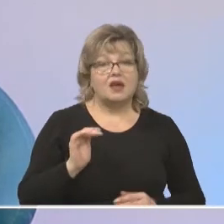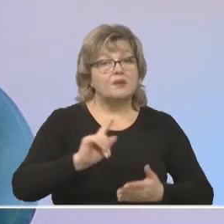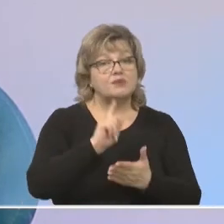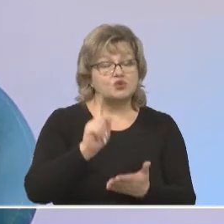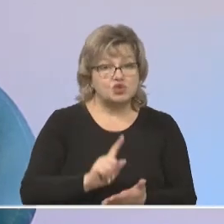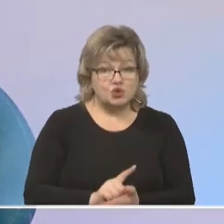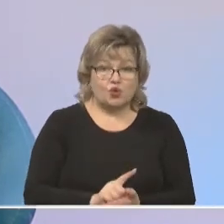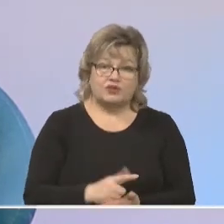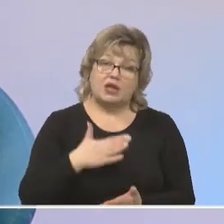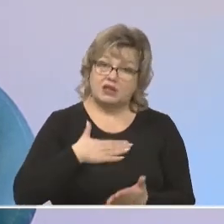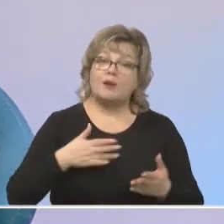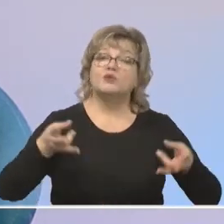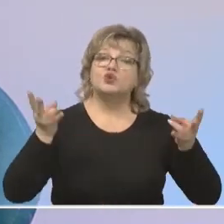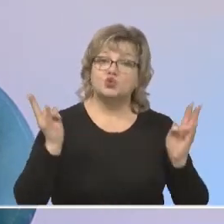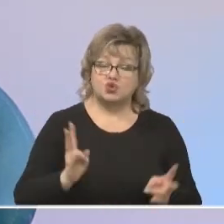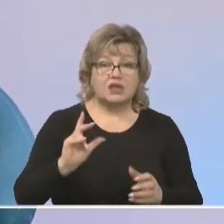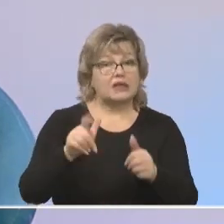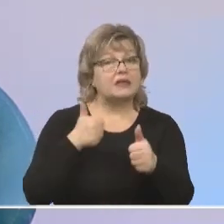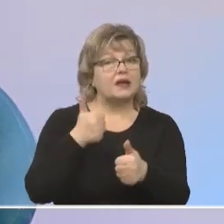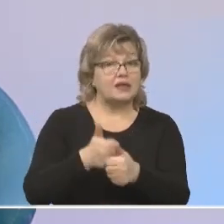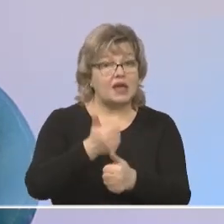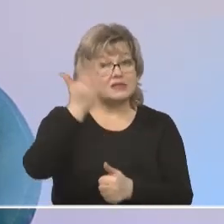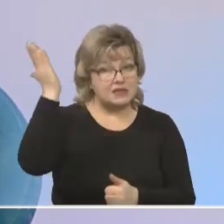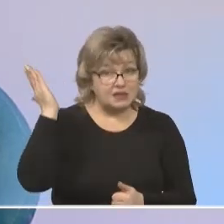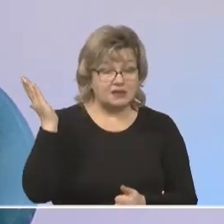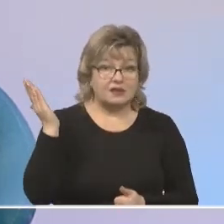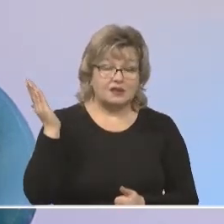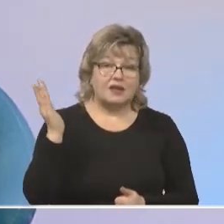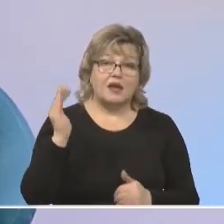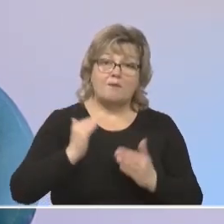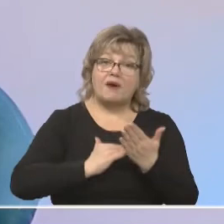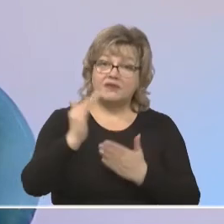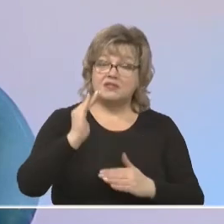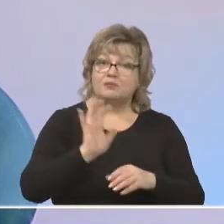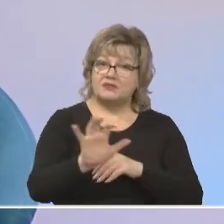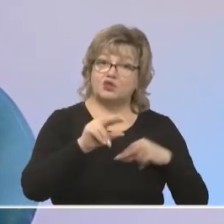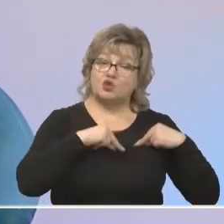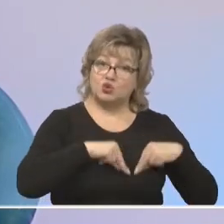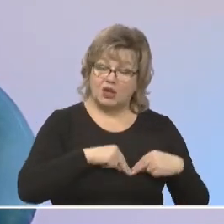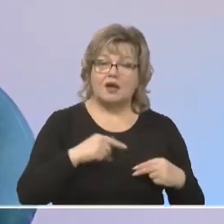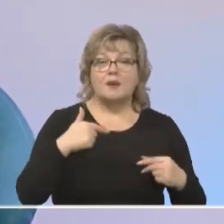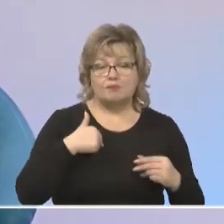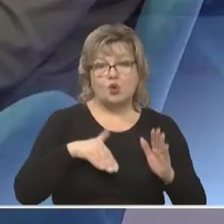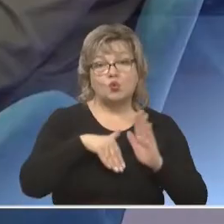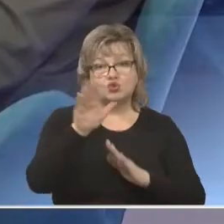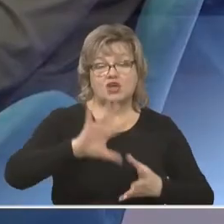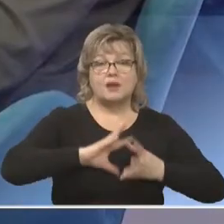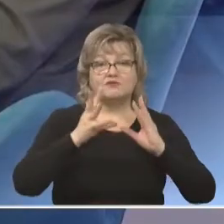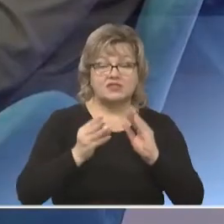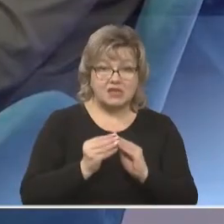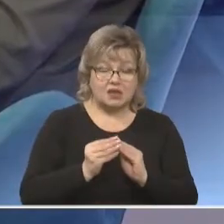Безусловно, ну, нам нужно догонять их, и повысив производительность труда, мы улучшаем в целом